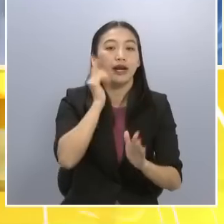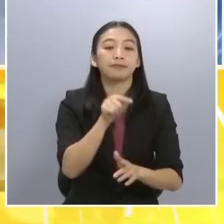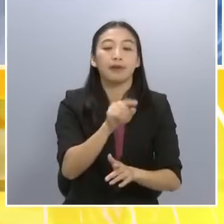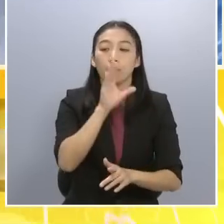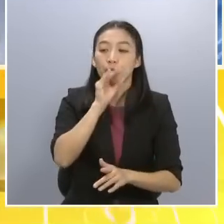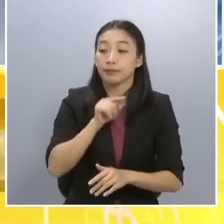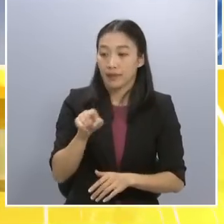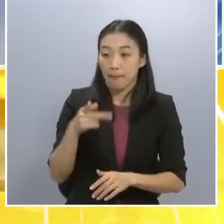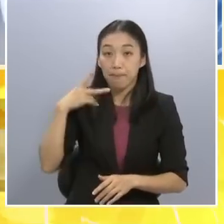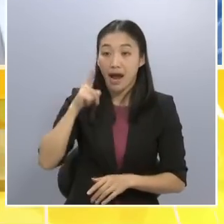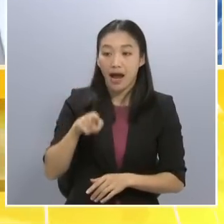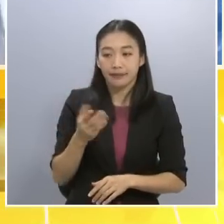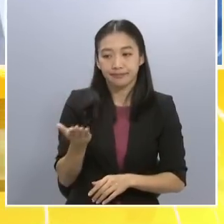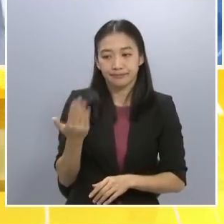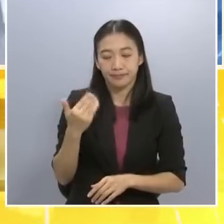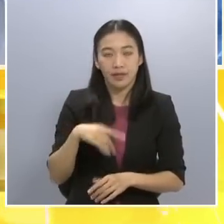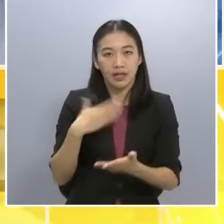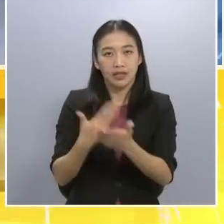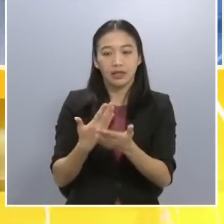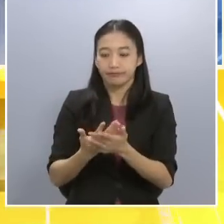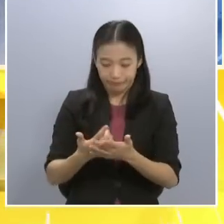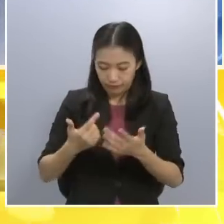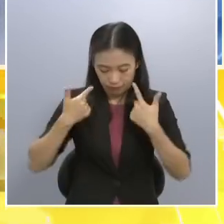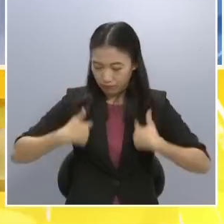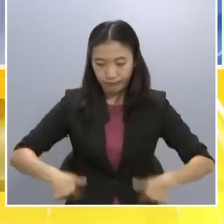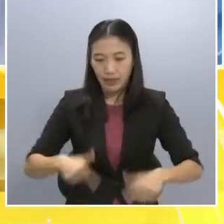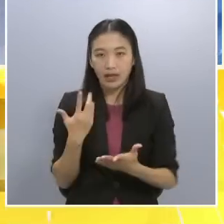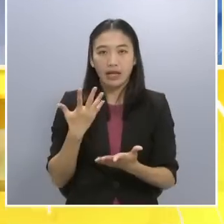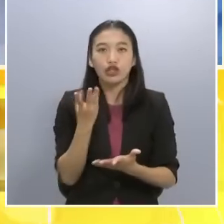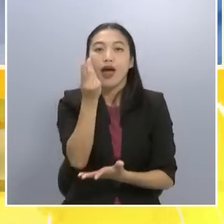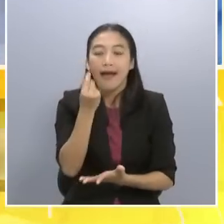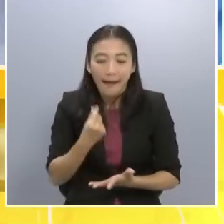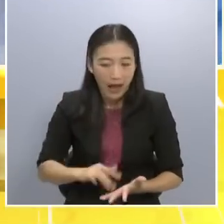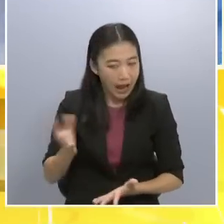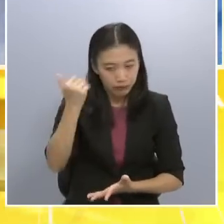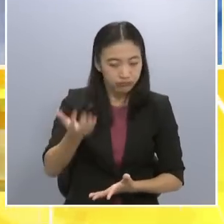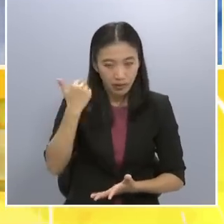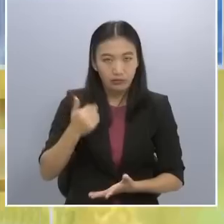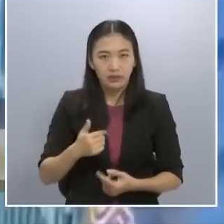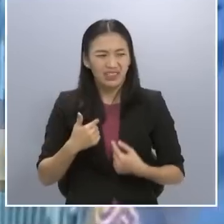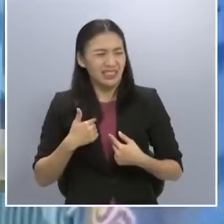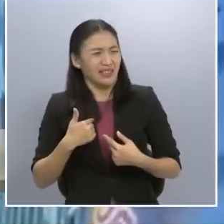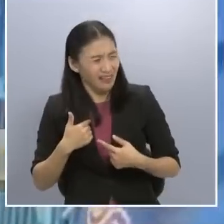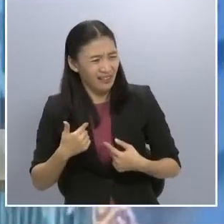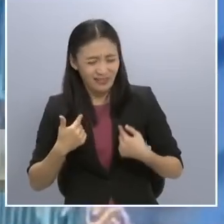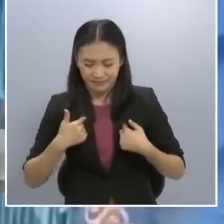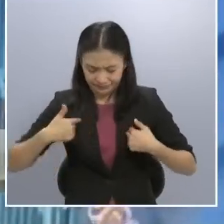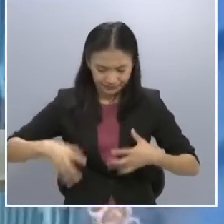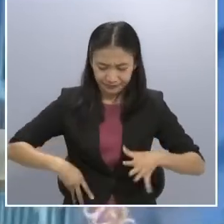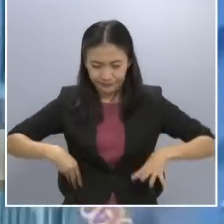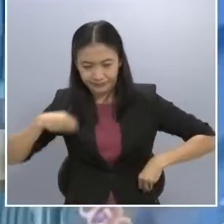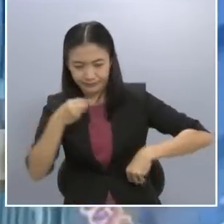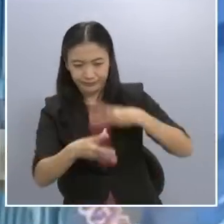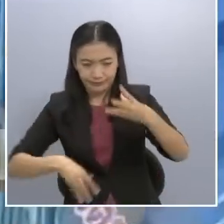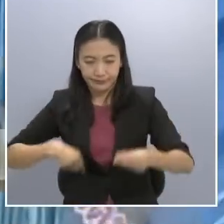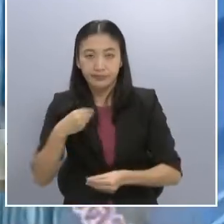5,500 เสร็จสับเอามาปล่อยแล้วบอกอย่าไปบอกใครนะนี่เรื่องนี้ท่านที่มีสรรพสามิตเอกนิตินิติธรรมภาส